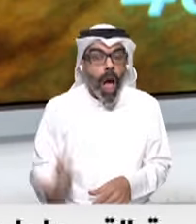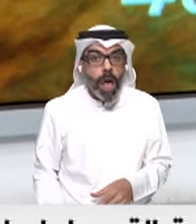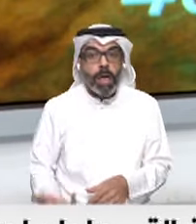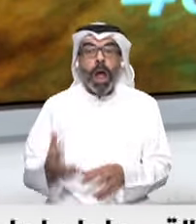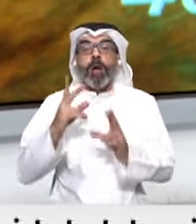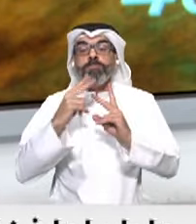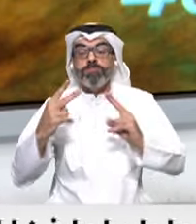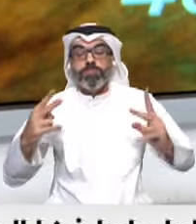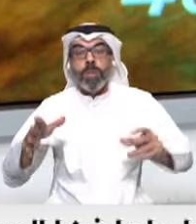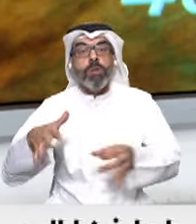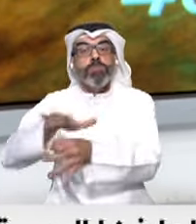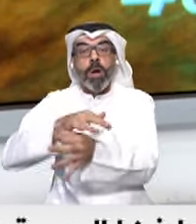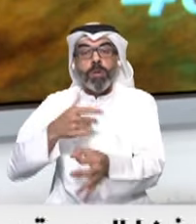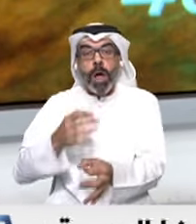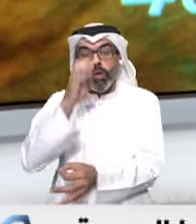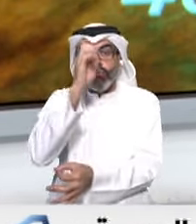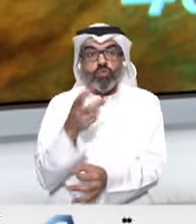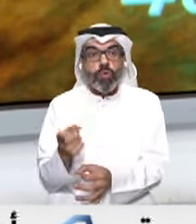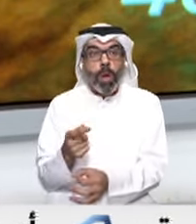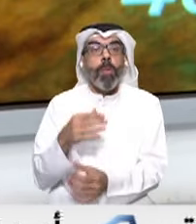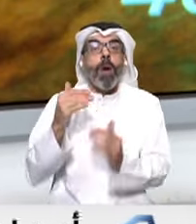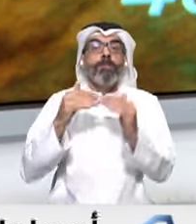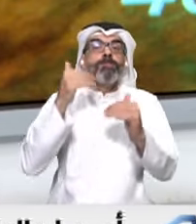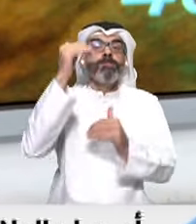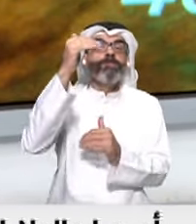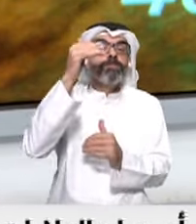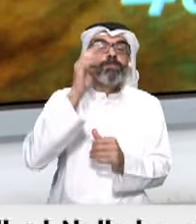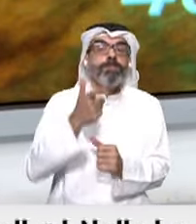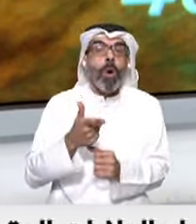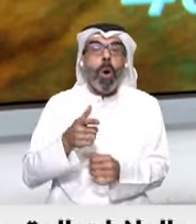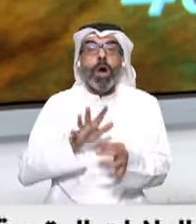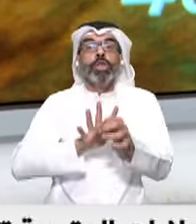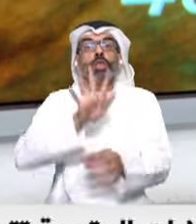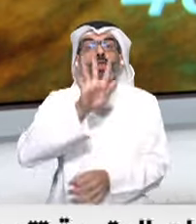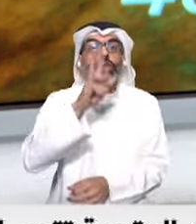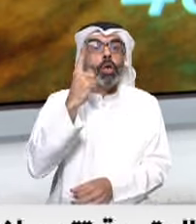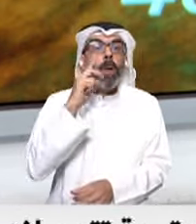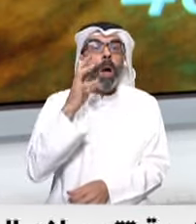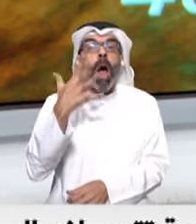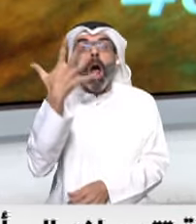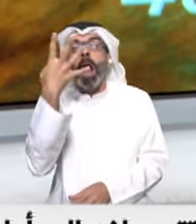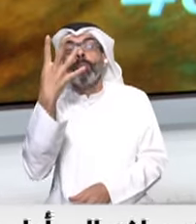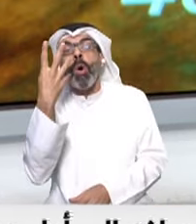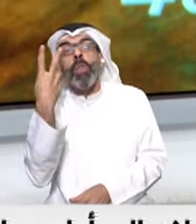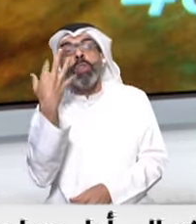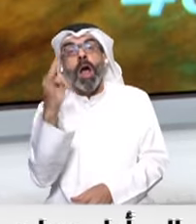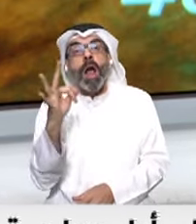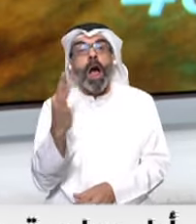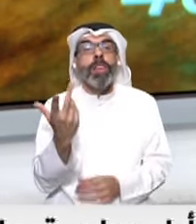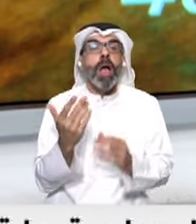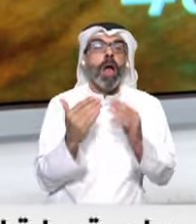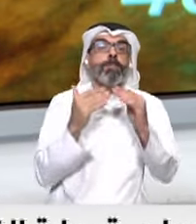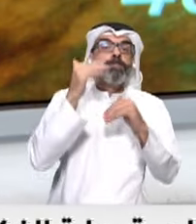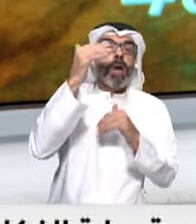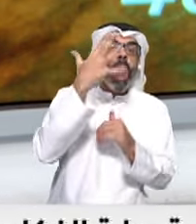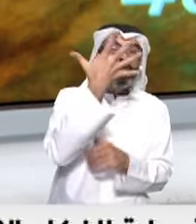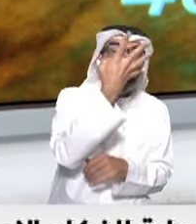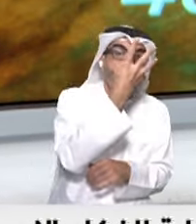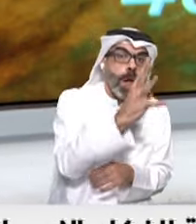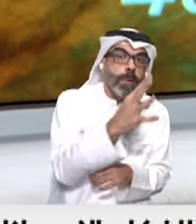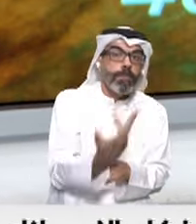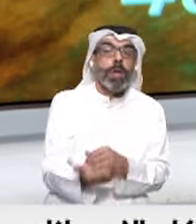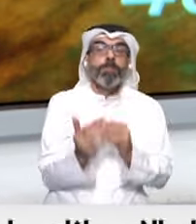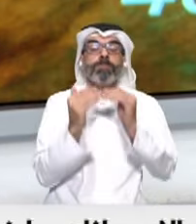وقار ام المرادم 38 درجه مئويه فيلكا 34 درجه مئويه و45 في جزرنا الشماليه وربه